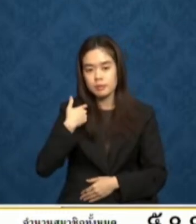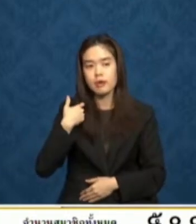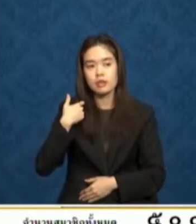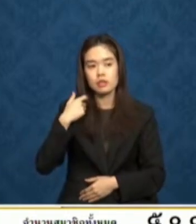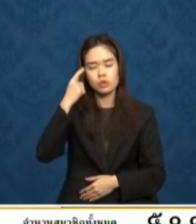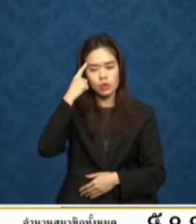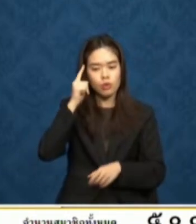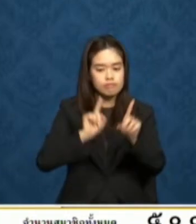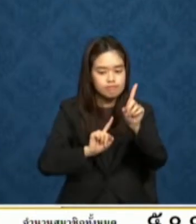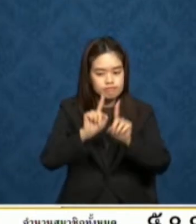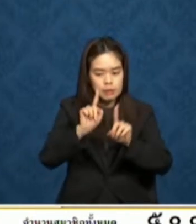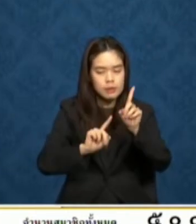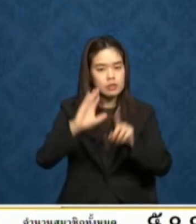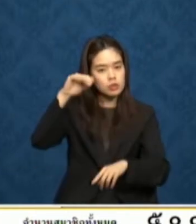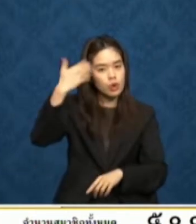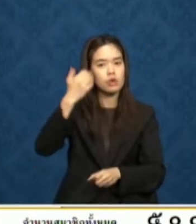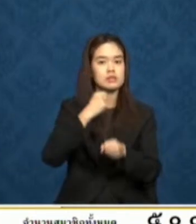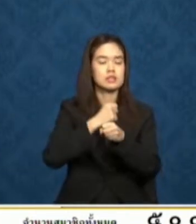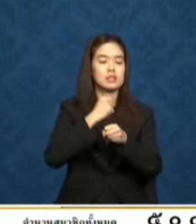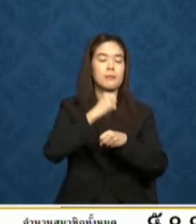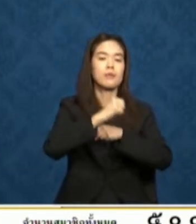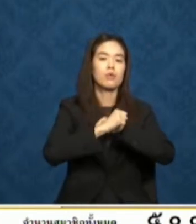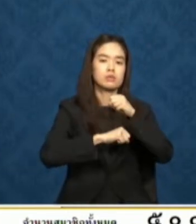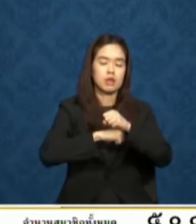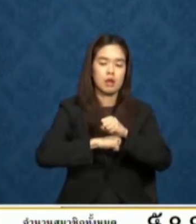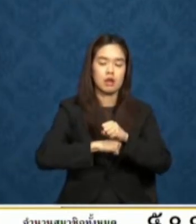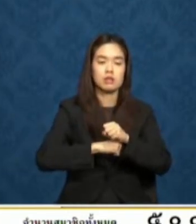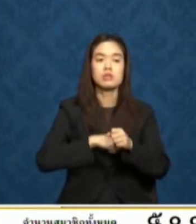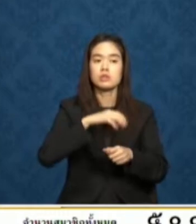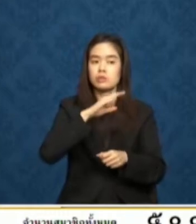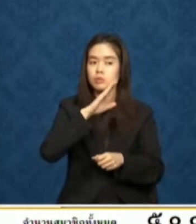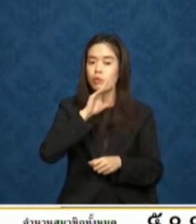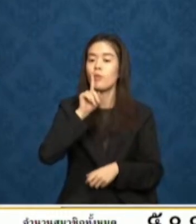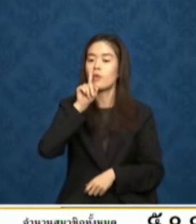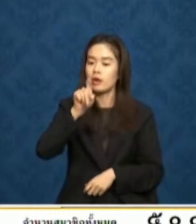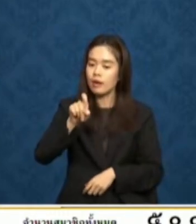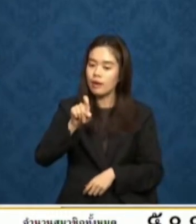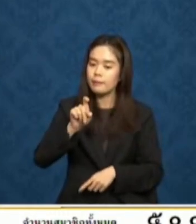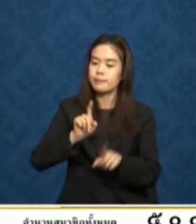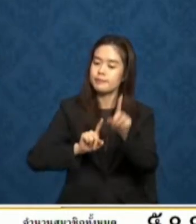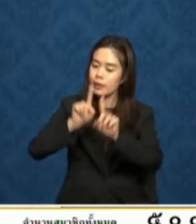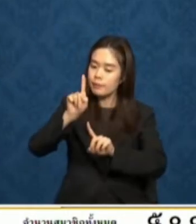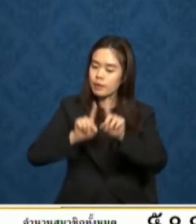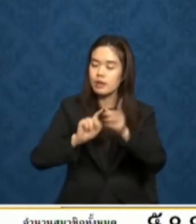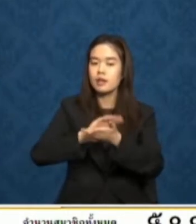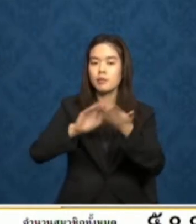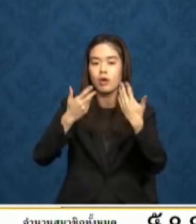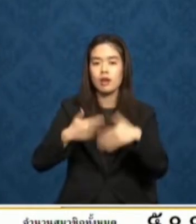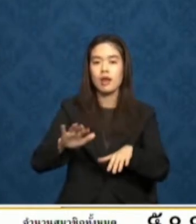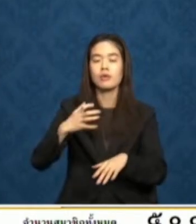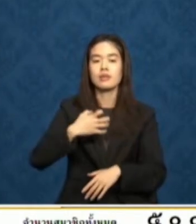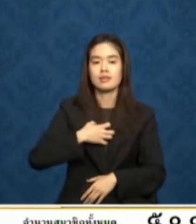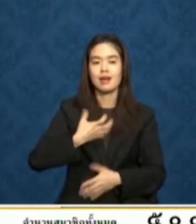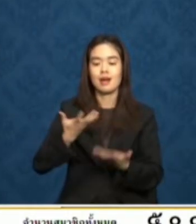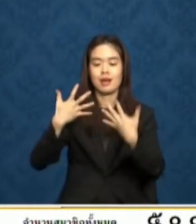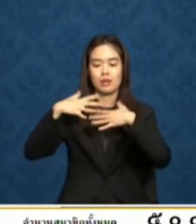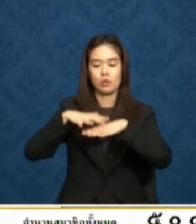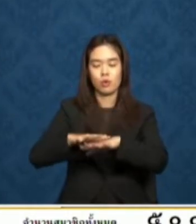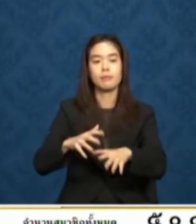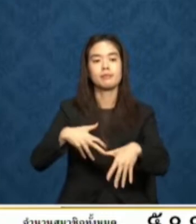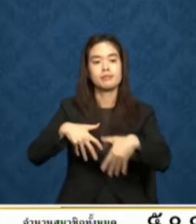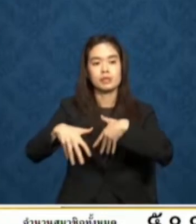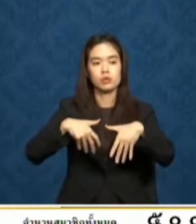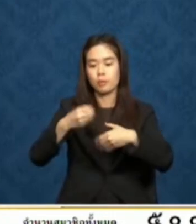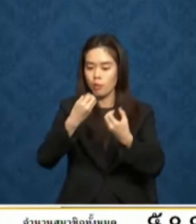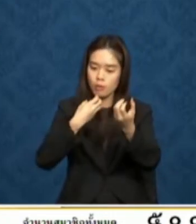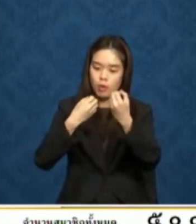เสียของโงการเห่านั้นและควรผ่านความเหนชอบผ่านกมีส่วรวมของพิดรประชาชนที่มีส่วได้ส่ว